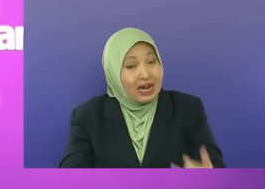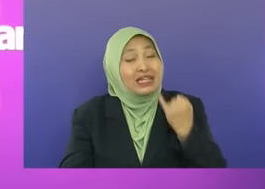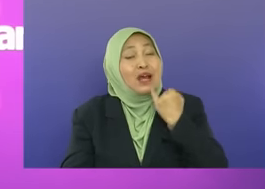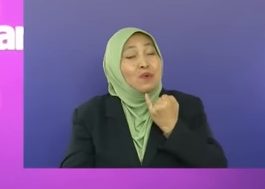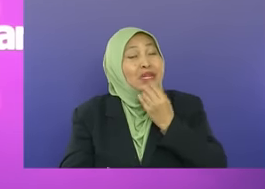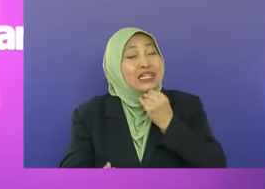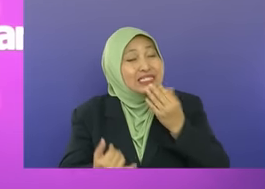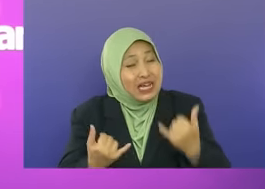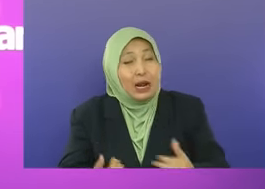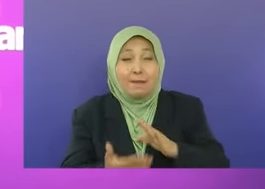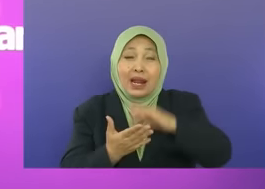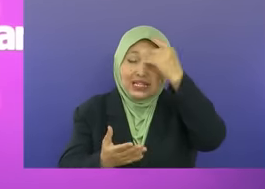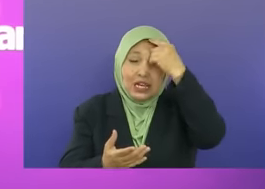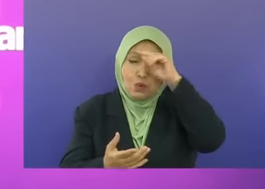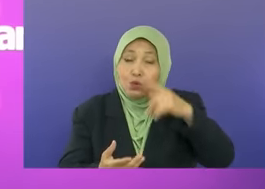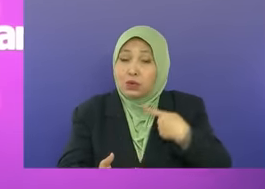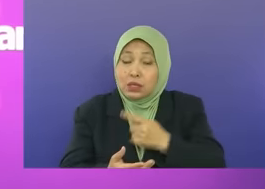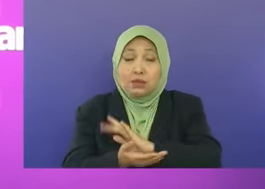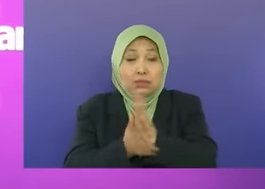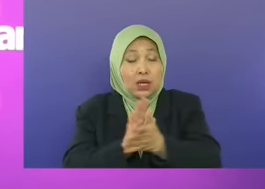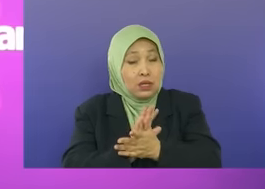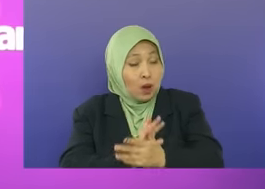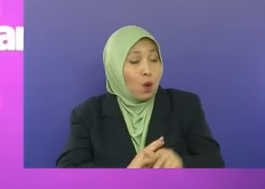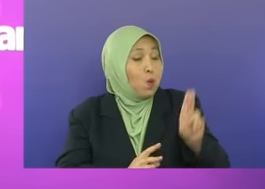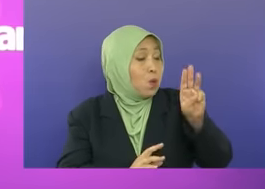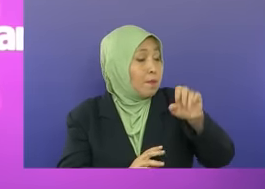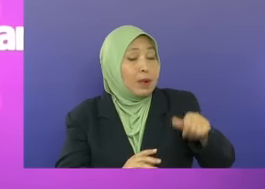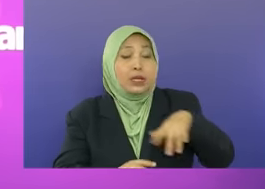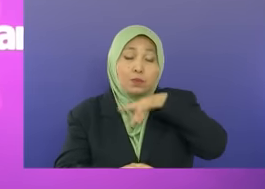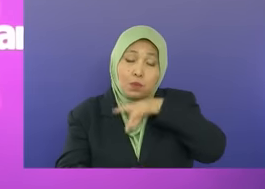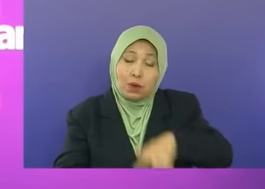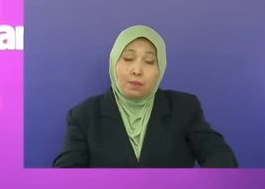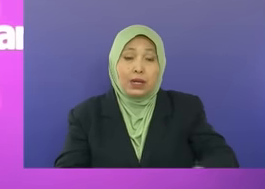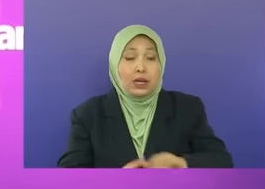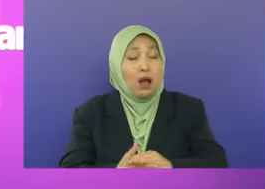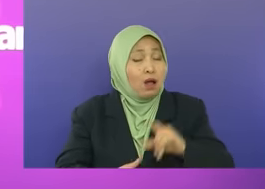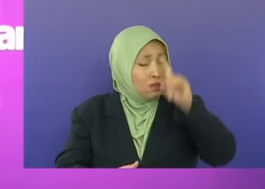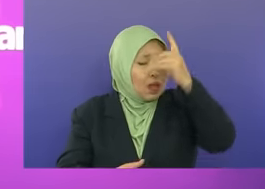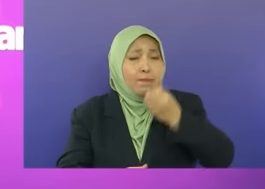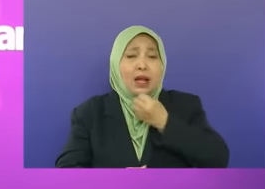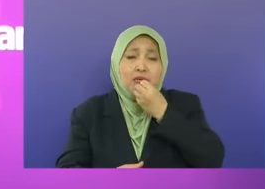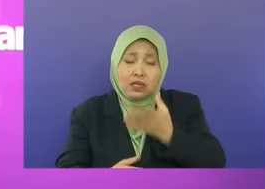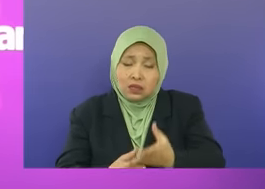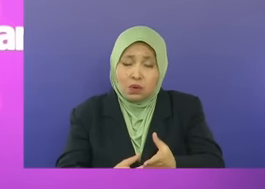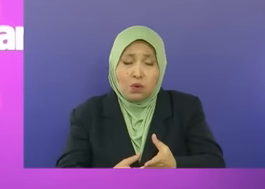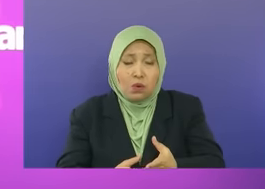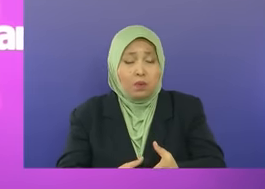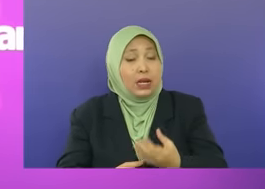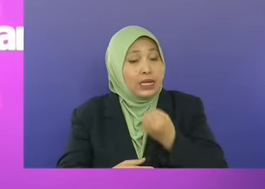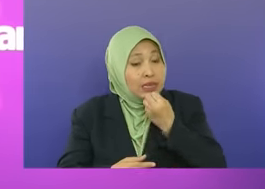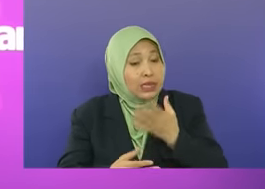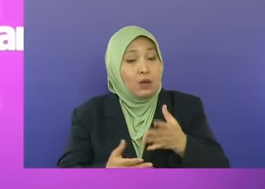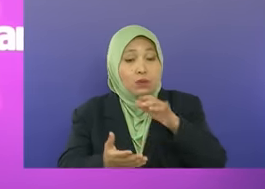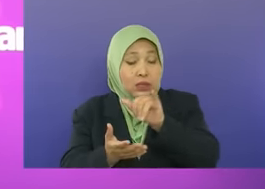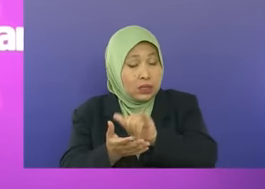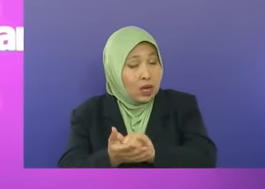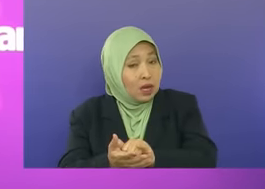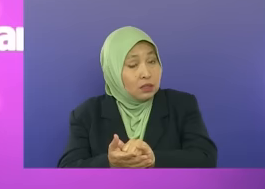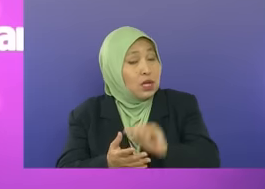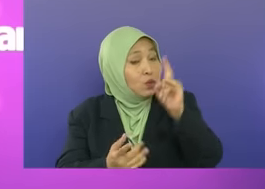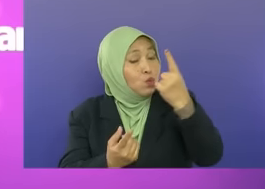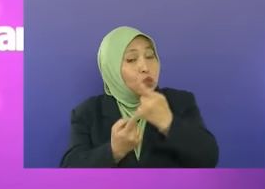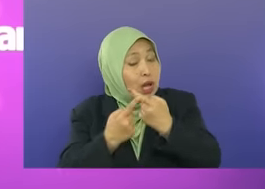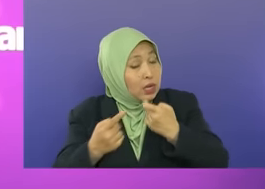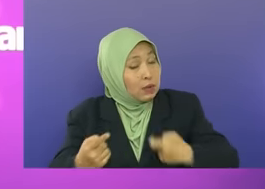sama Ia juga pelajaran untuk kita sebagai umat Nabi Muhammad Sallallahu Alaihi Wasallam Allah menyatakan Firaun salah satu